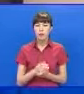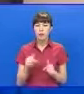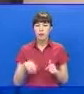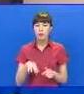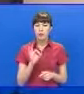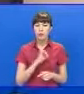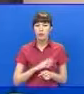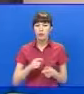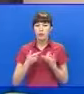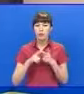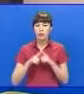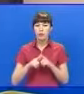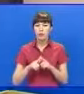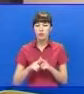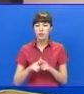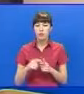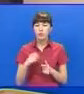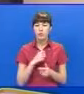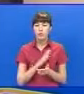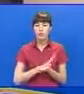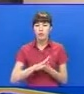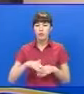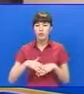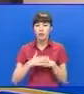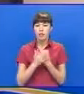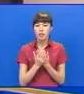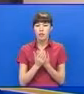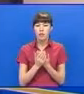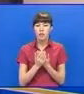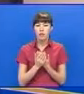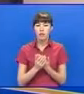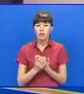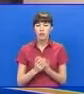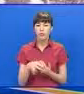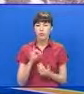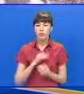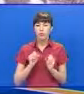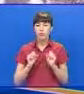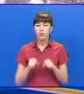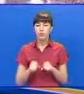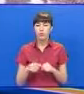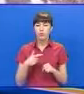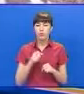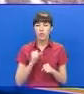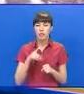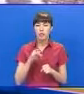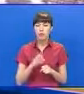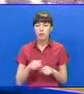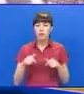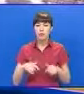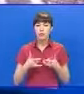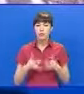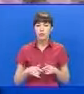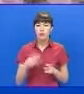медициналық инструменттерді өзіміз залалсыздандырып, қайтадан жаңағы қолданамыз. Гүлнара Сарибе осы жердің тумасы.